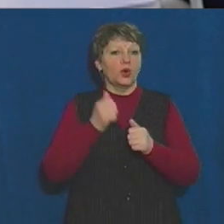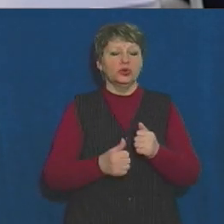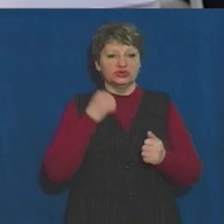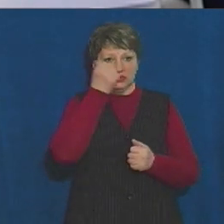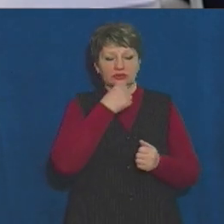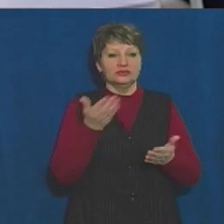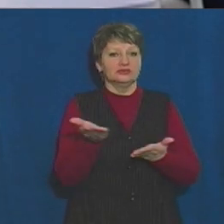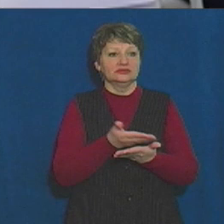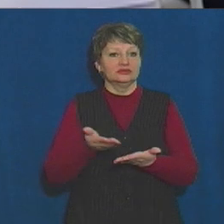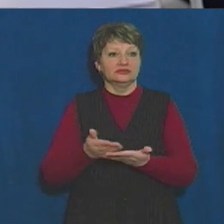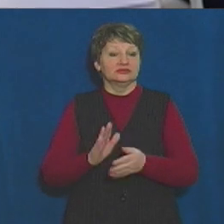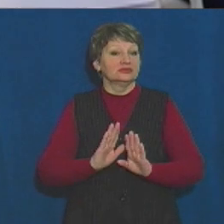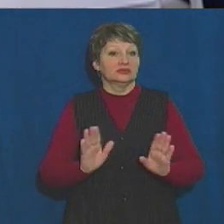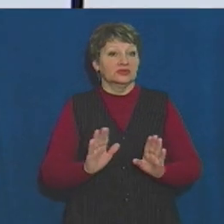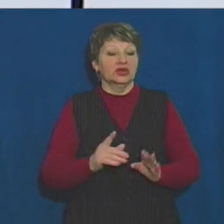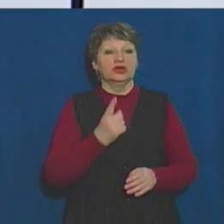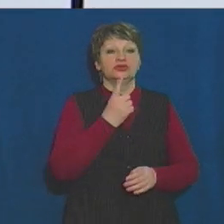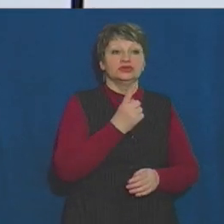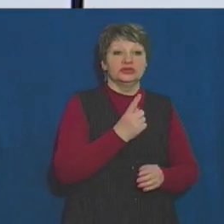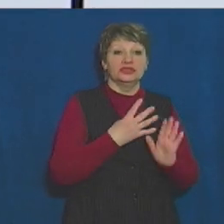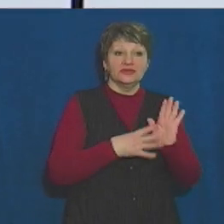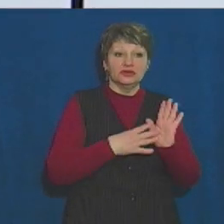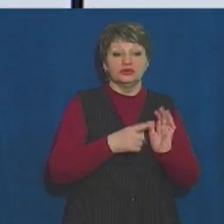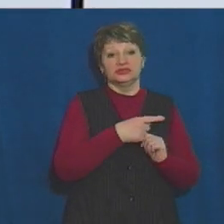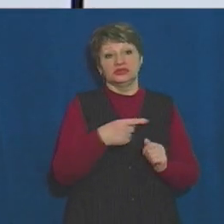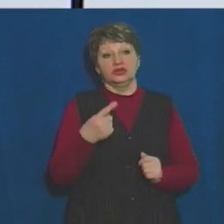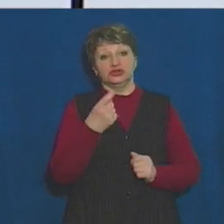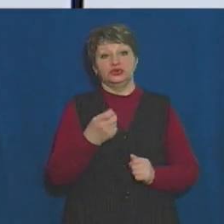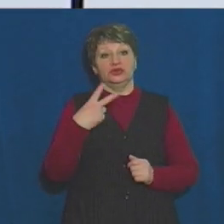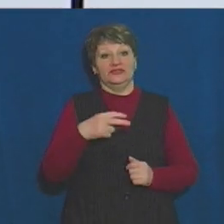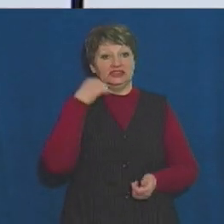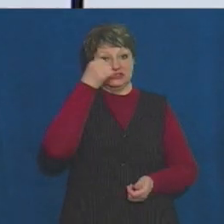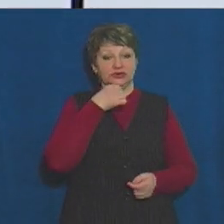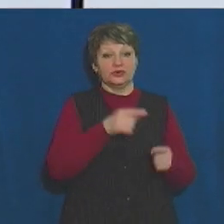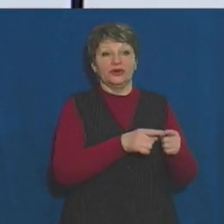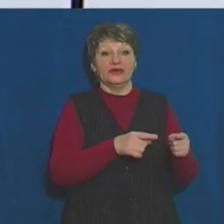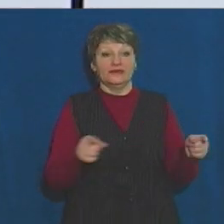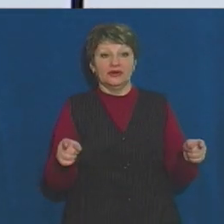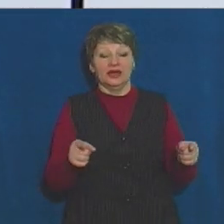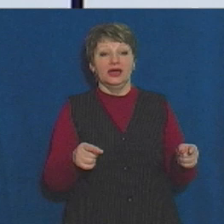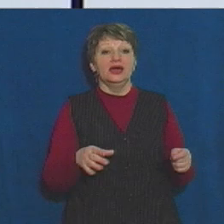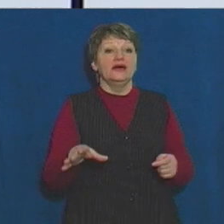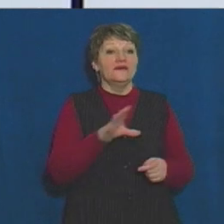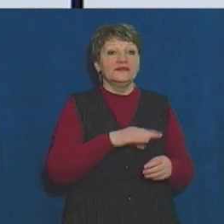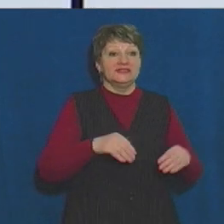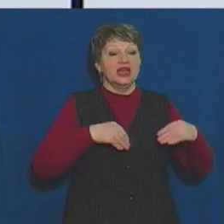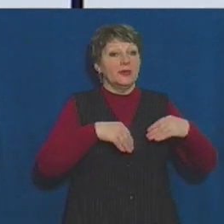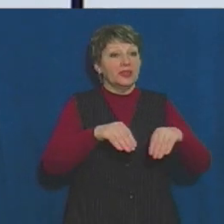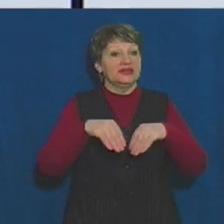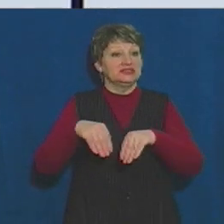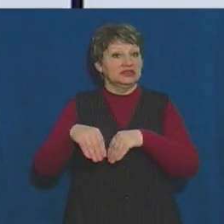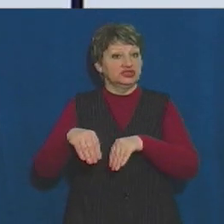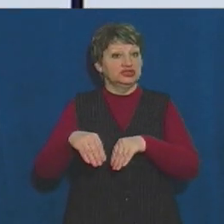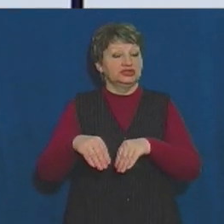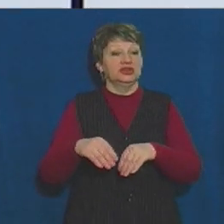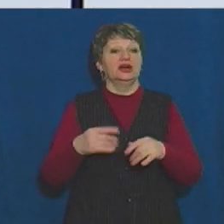на протязі 90, для дуба 120 років. Тобто, всі насадження, вони перед тим, як вони дійдуть до рубки головного користування, проходить